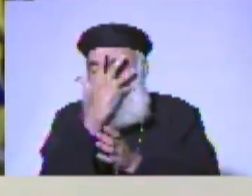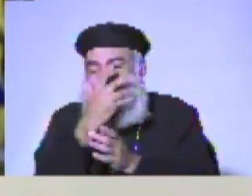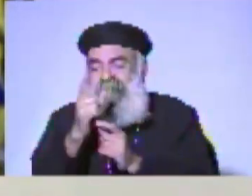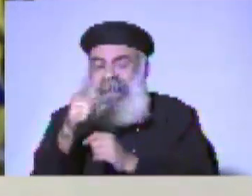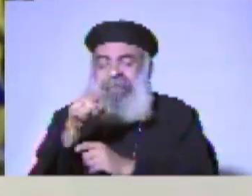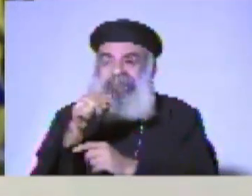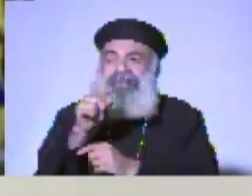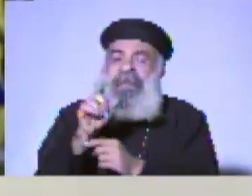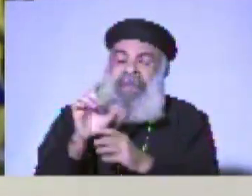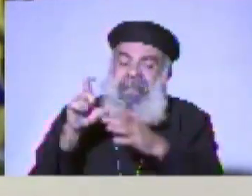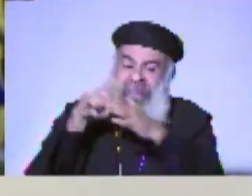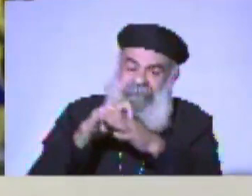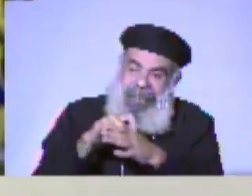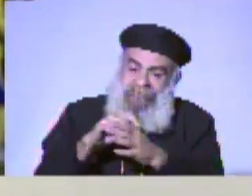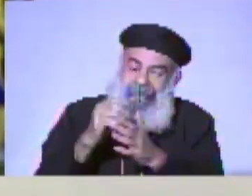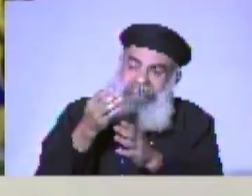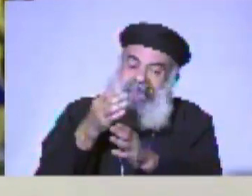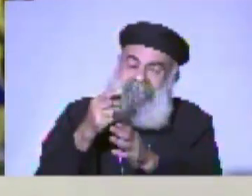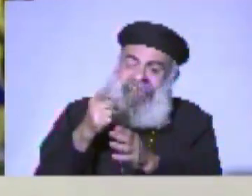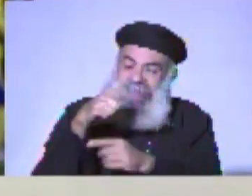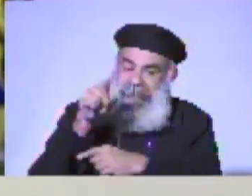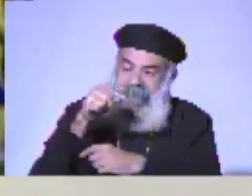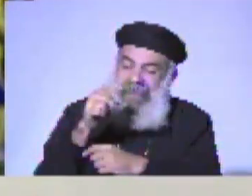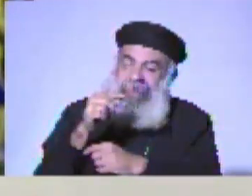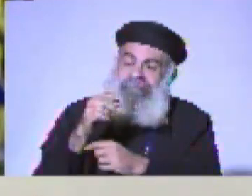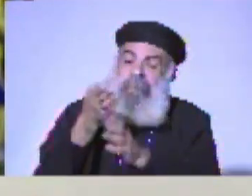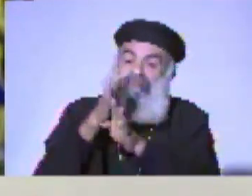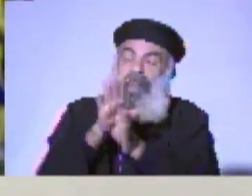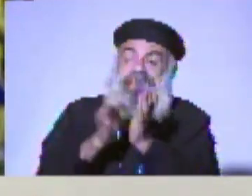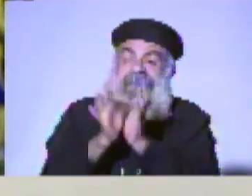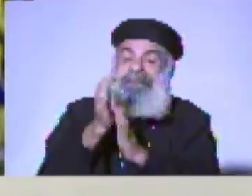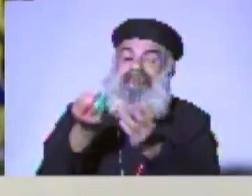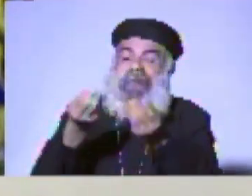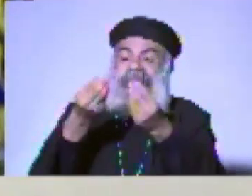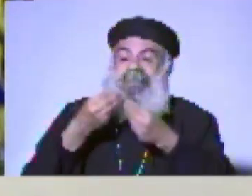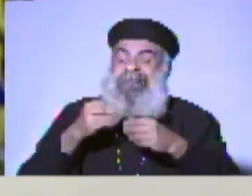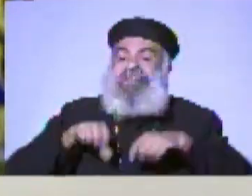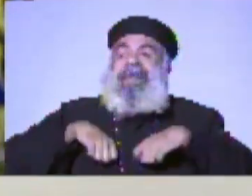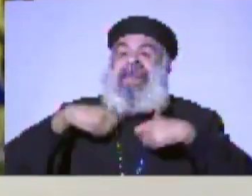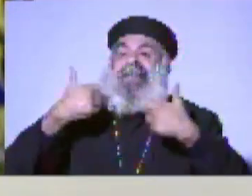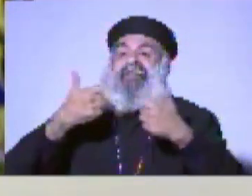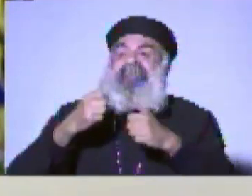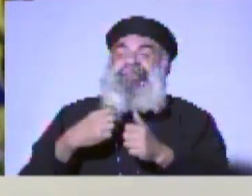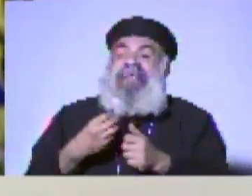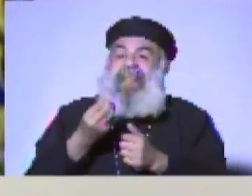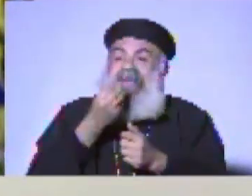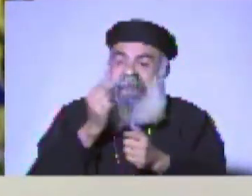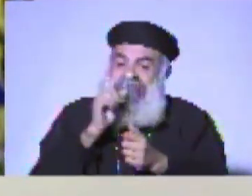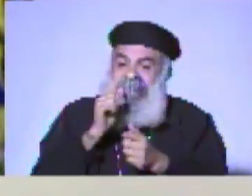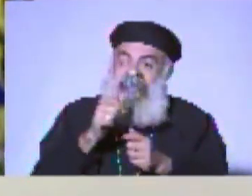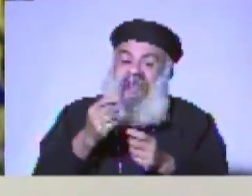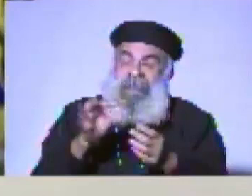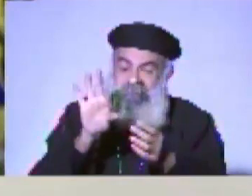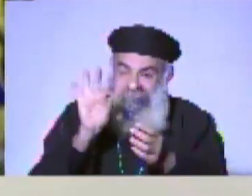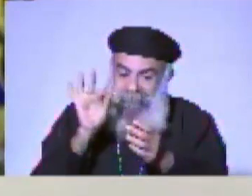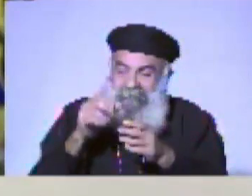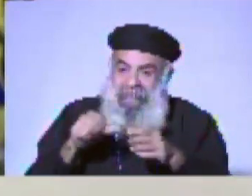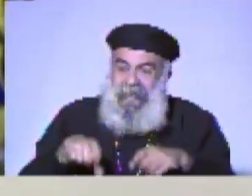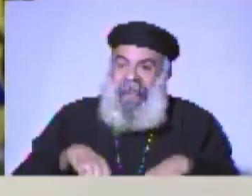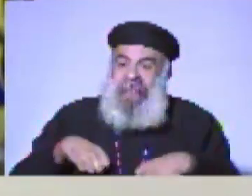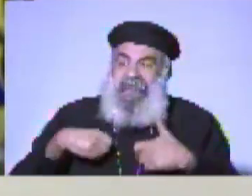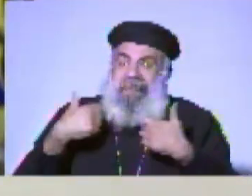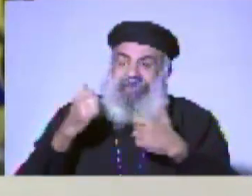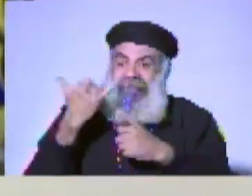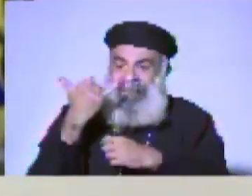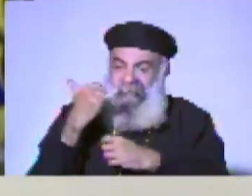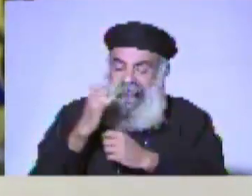لدغت الحيه مميته اما موت الرب فواهب الحياه وكلمه حيه جايه من كلمه حياه في اللغه